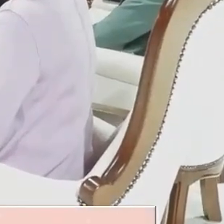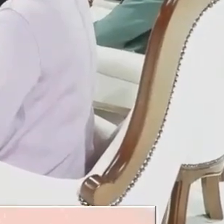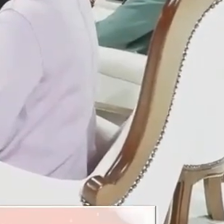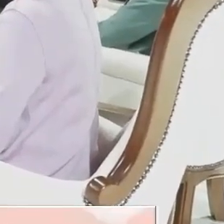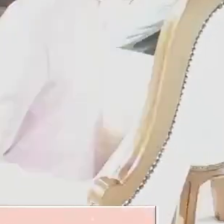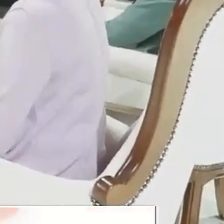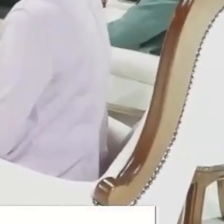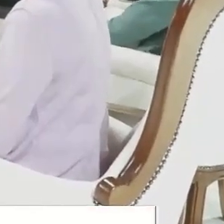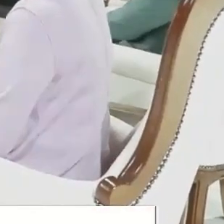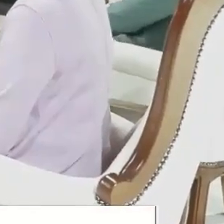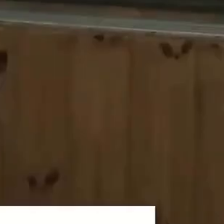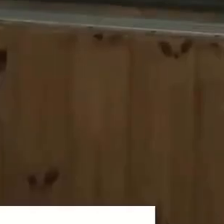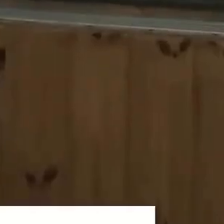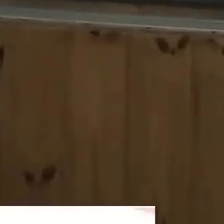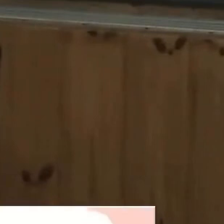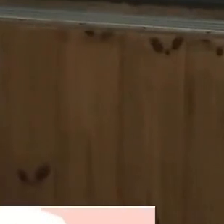hii